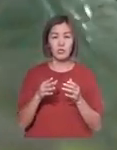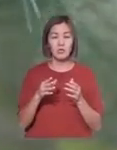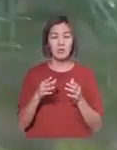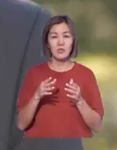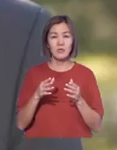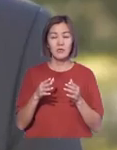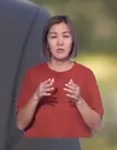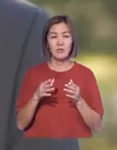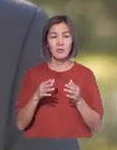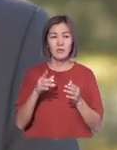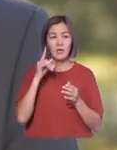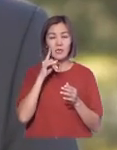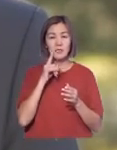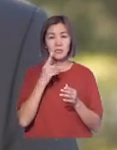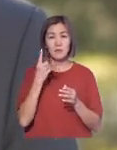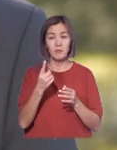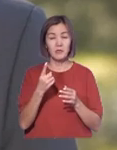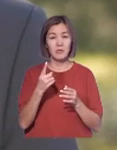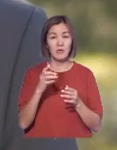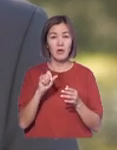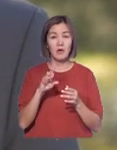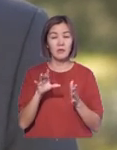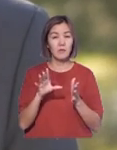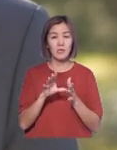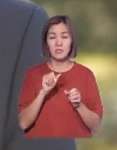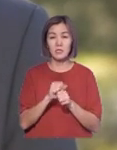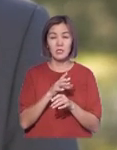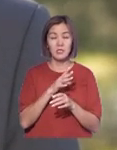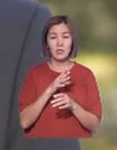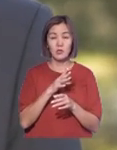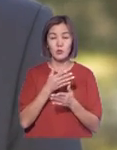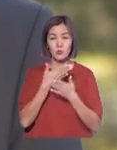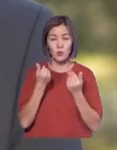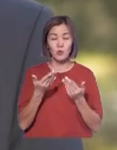Ал Қазақстанда бірде бір атомдық электр станция жоқ бүгінгі күні. Егер біз